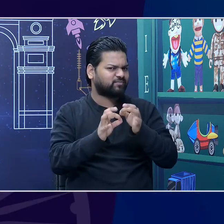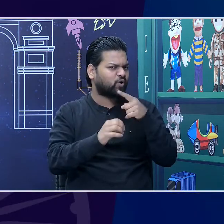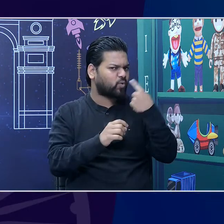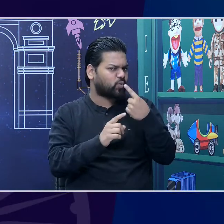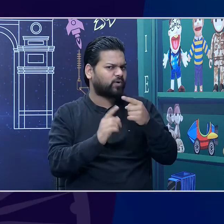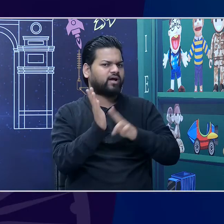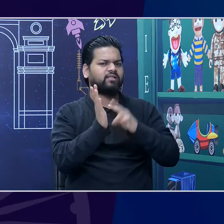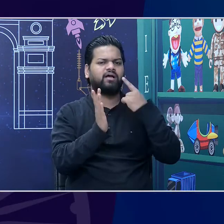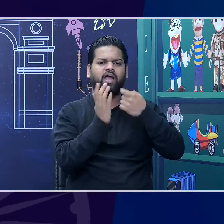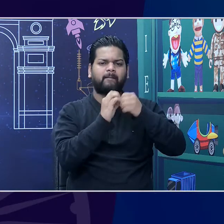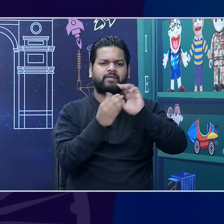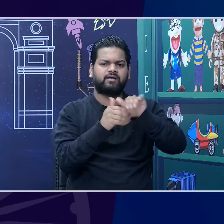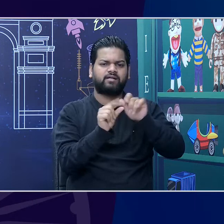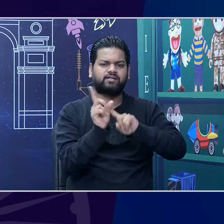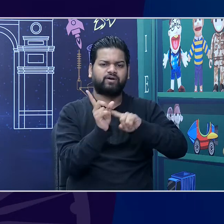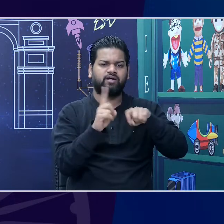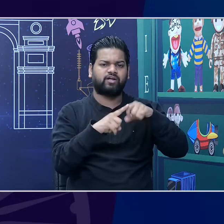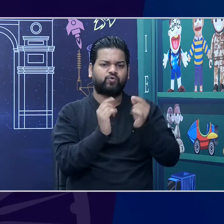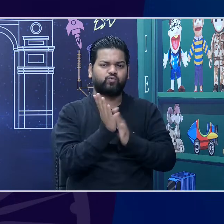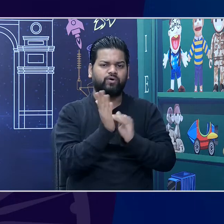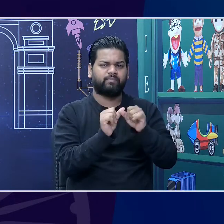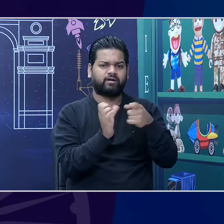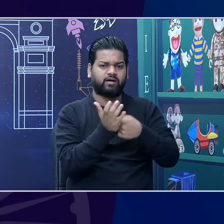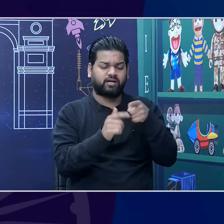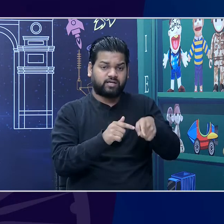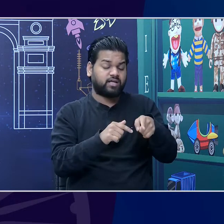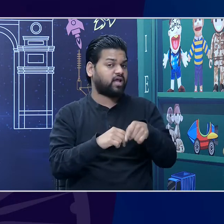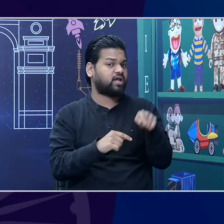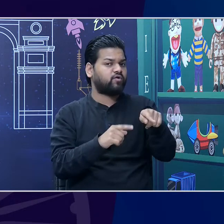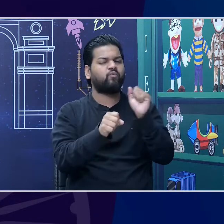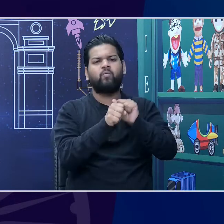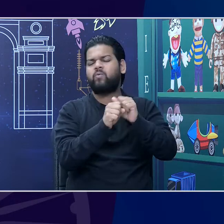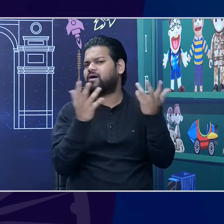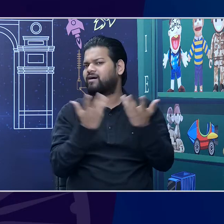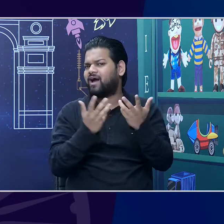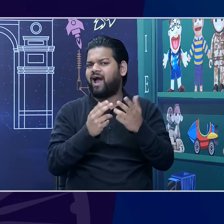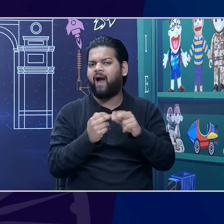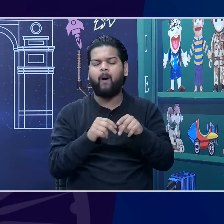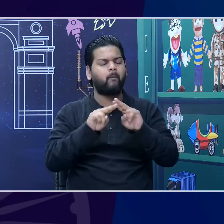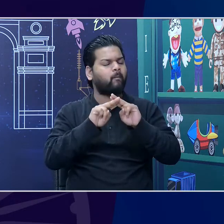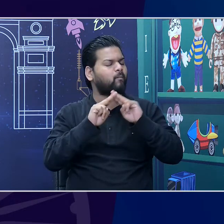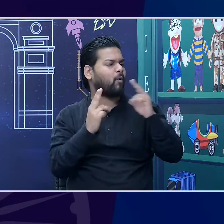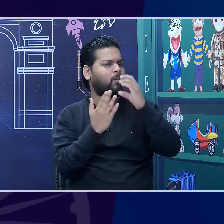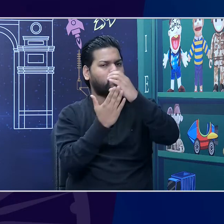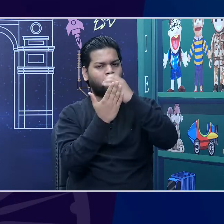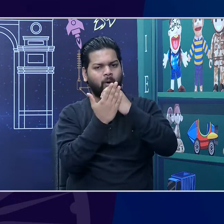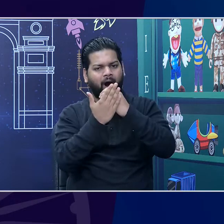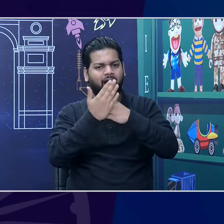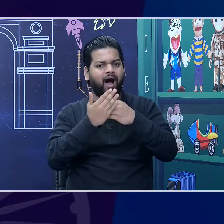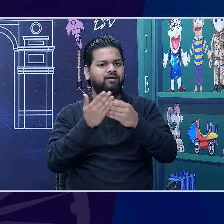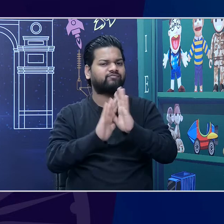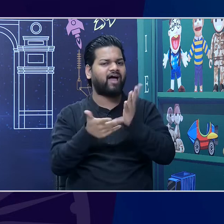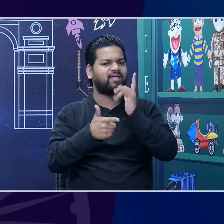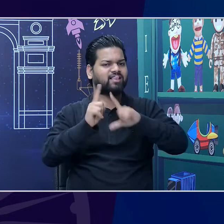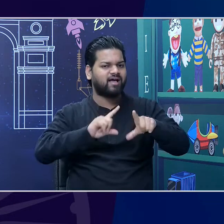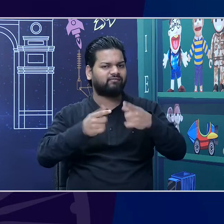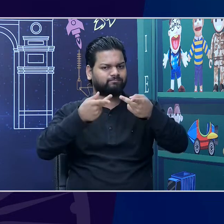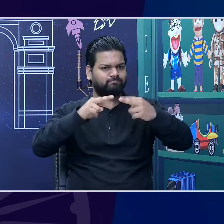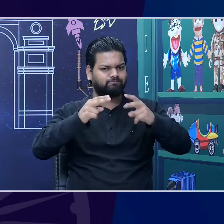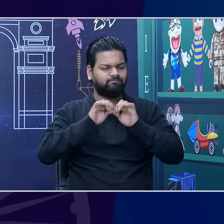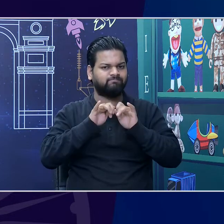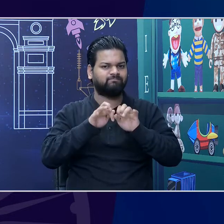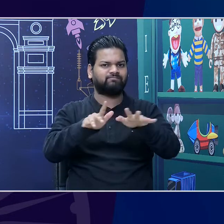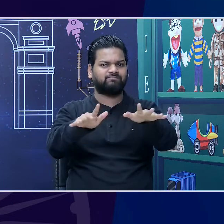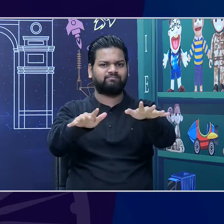साइन लैंग्वेज के माध्यम से दर्शाएंगे क्योंकि हमारी ये समावेशी कक्षा है जिसमें हम बात करते हैं समावेशी कक्षा की, ताकि